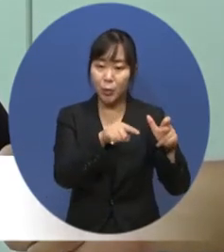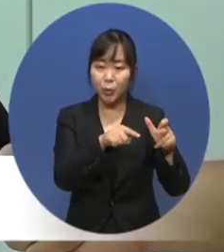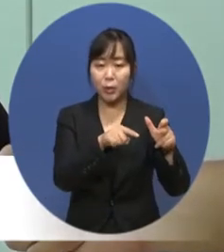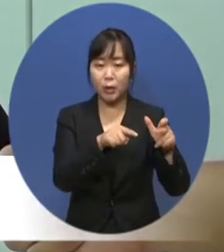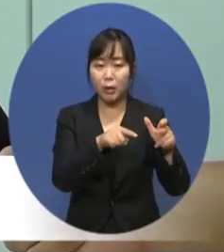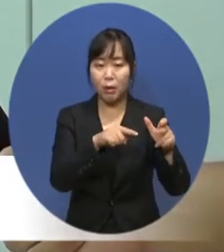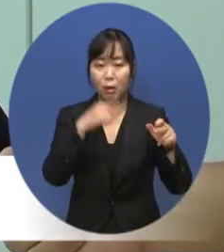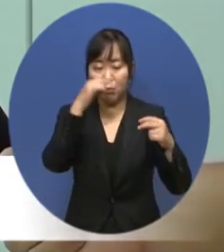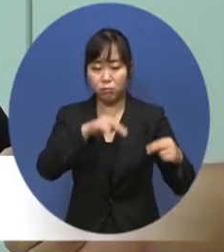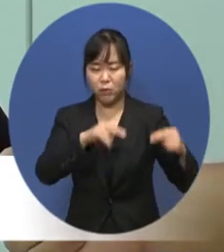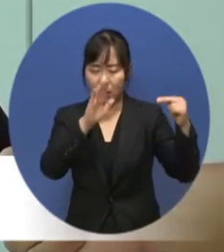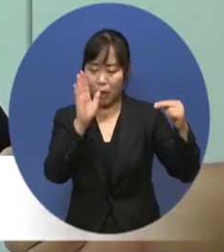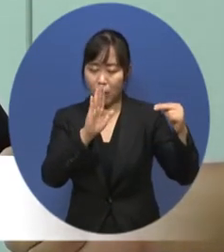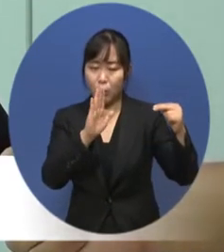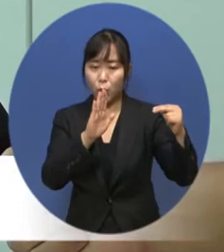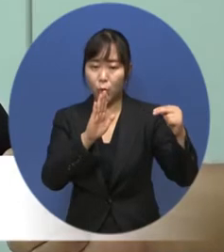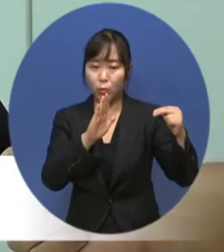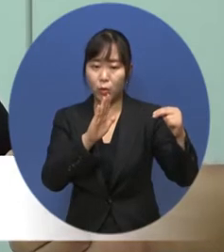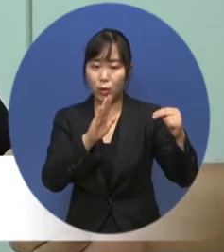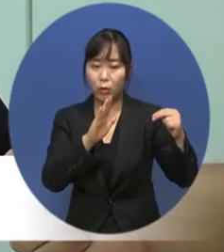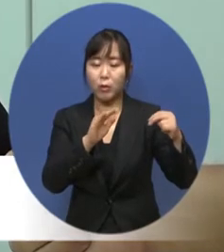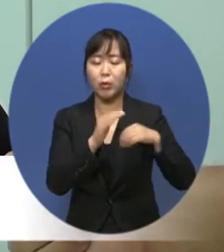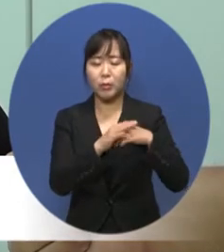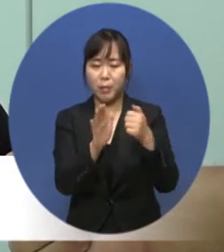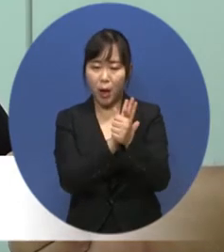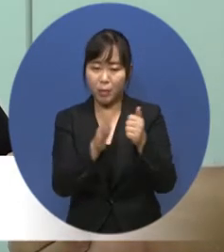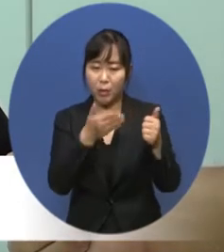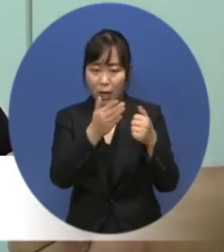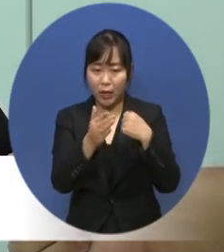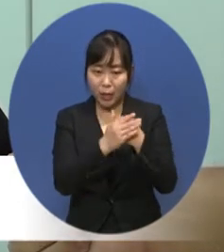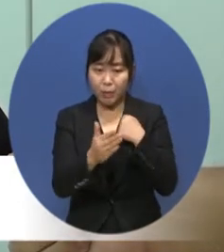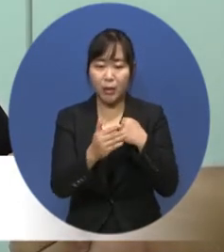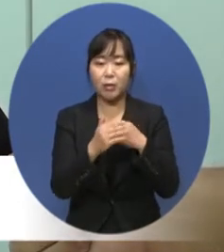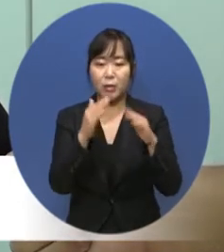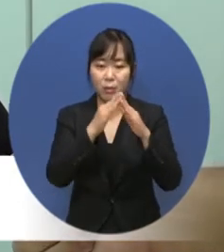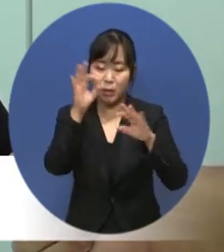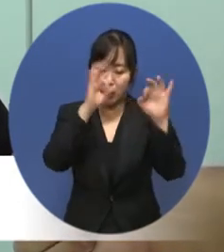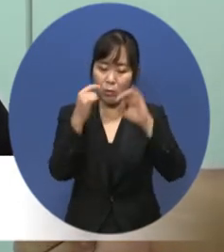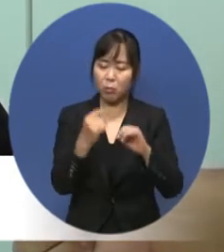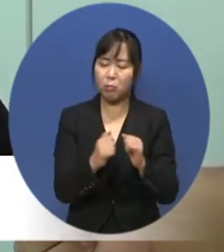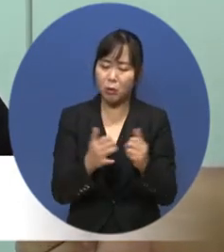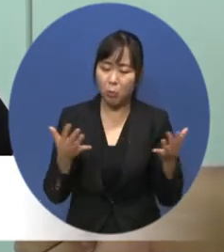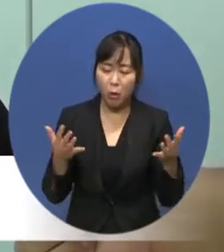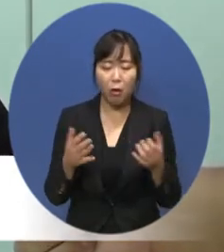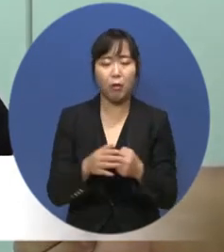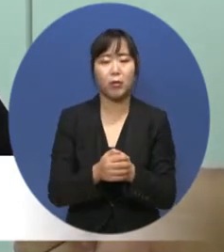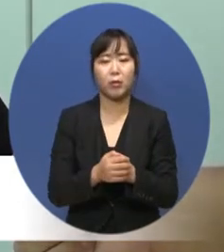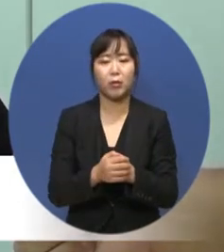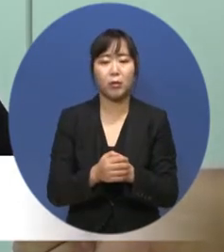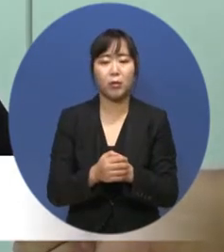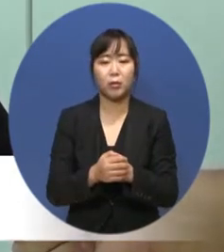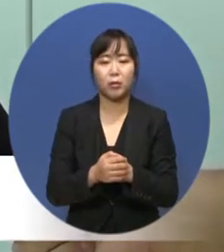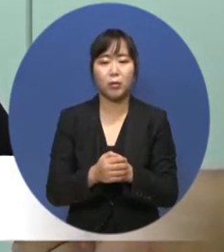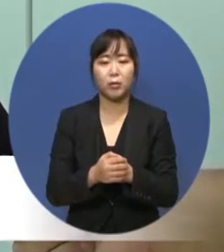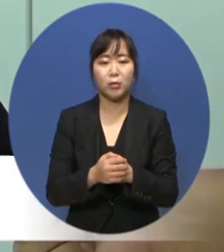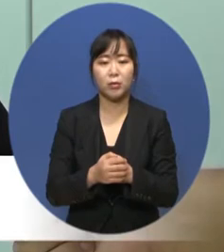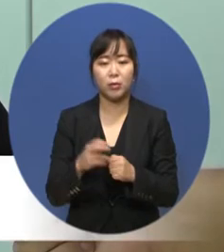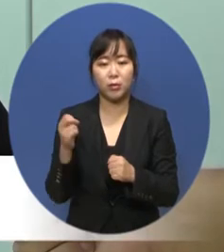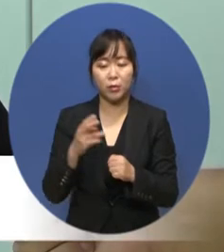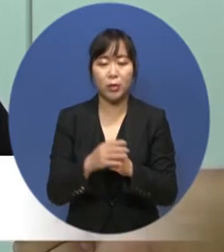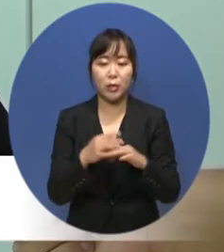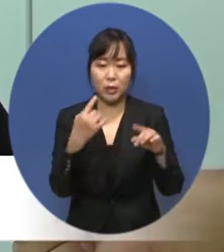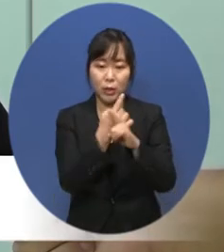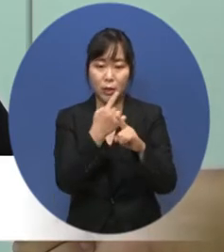아무래도 비대면으로 서비스를 제공하다 보니까 이제 집에 찾아오시는 분들도 안 계시고 또 저희가